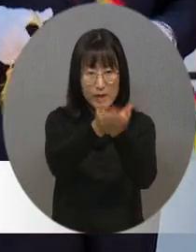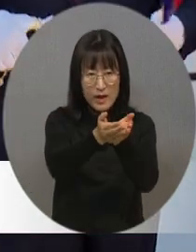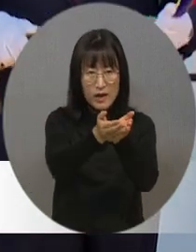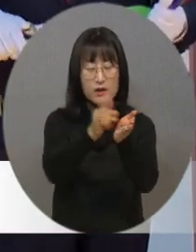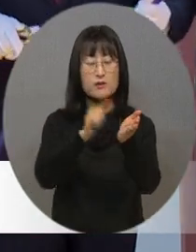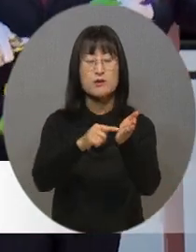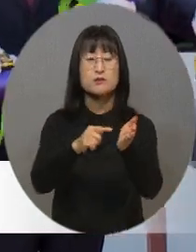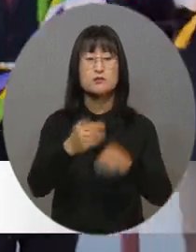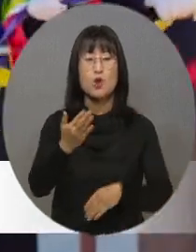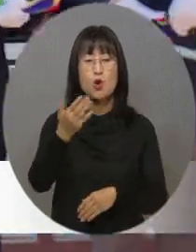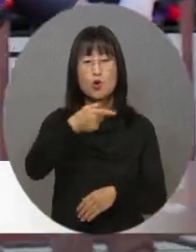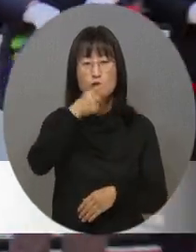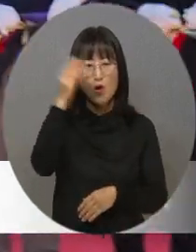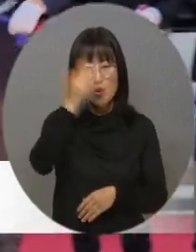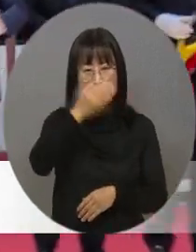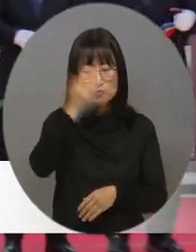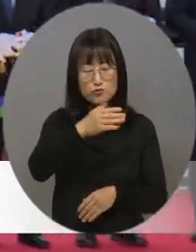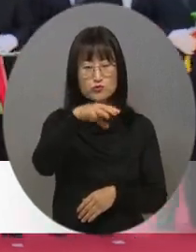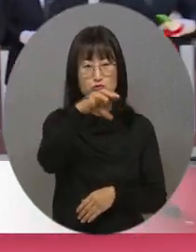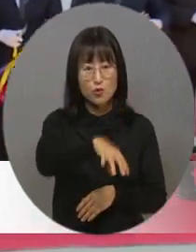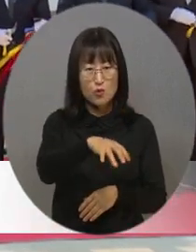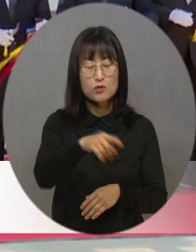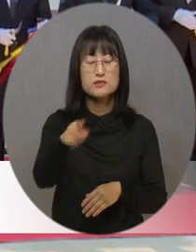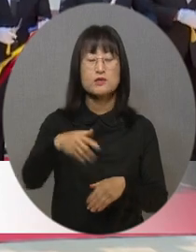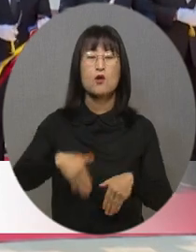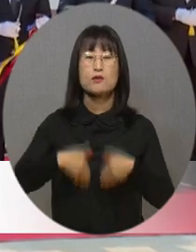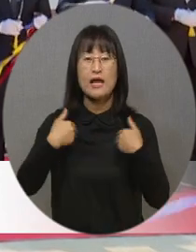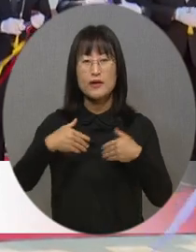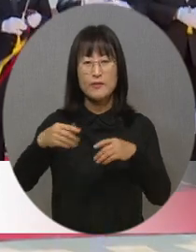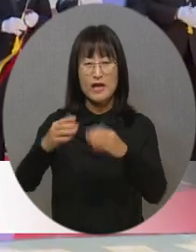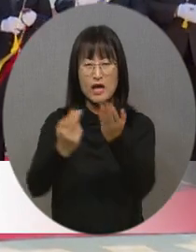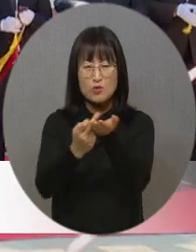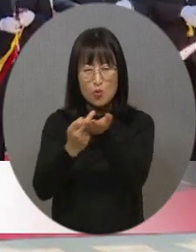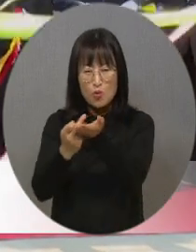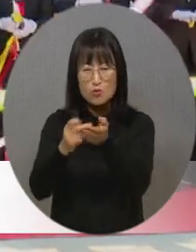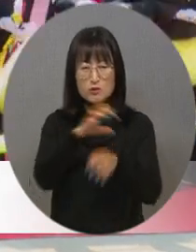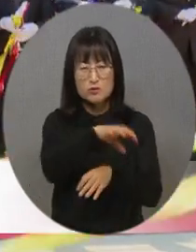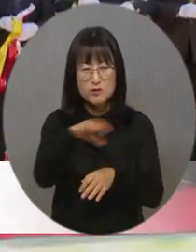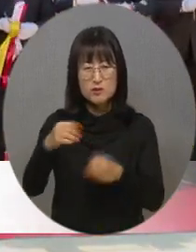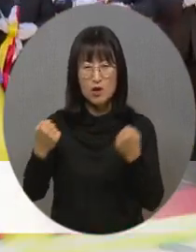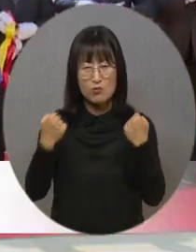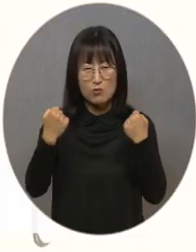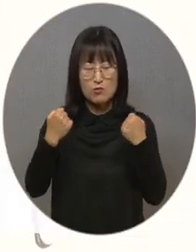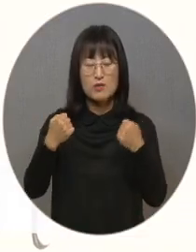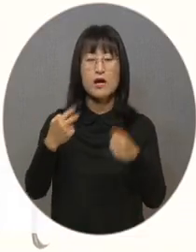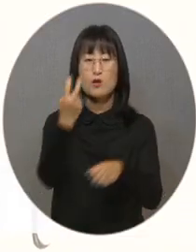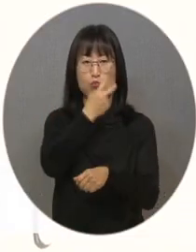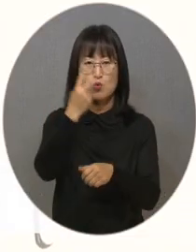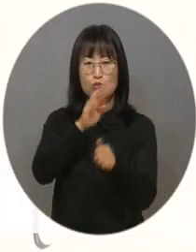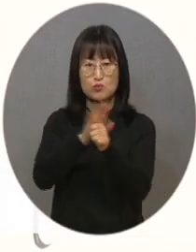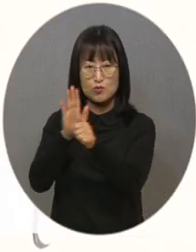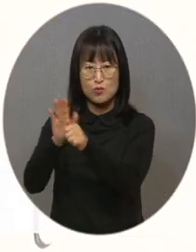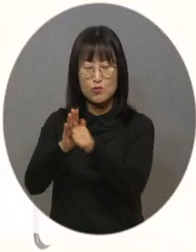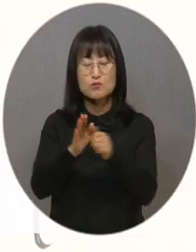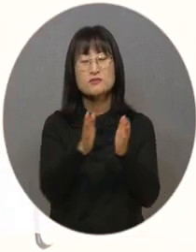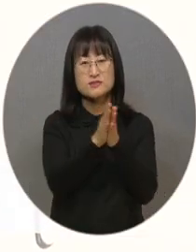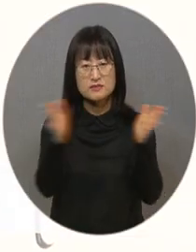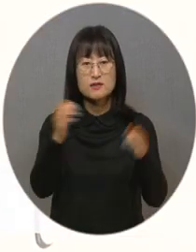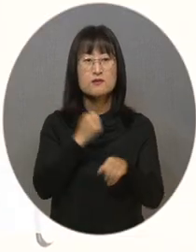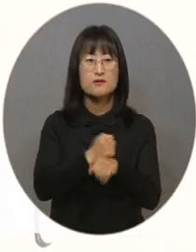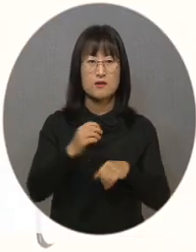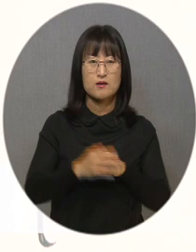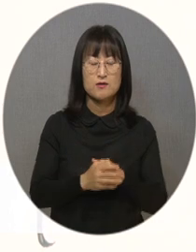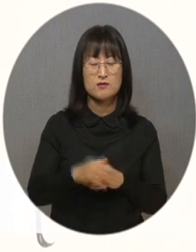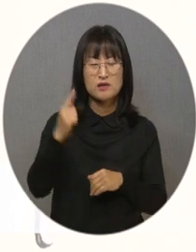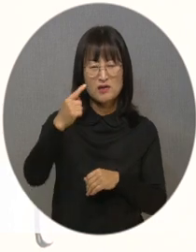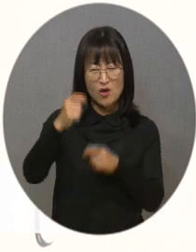엑스포항에서 취향식을 갖고 남해안 도서지역 주민의 건강을 지키는 임무에 나섰습니다. 전남 511호는 23년